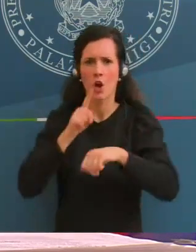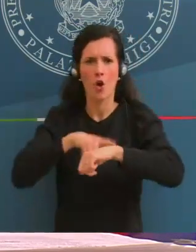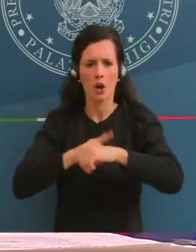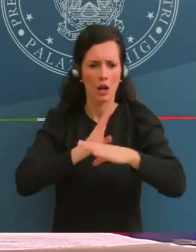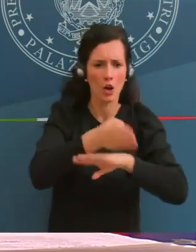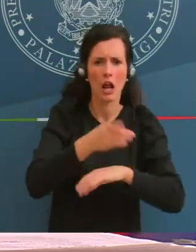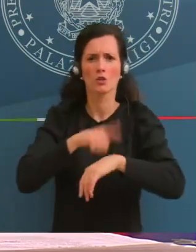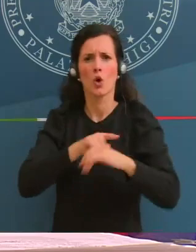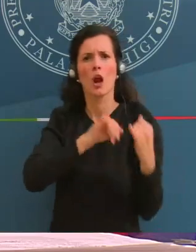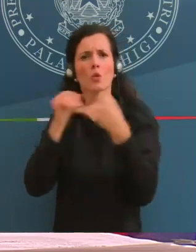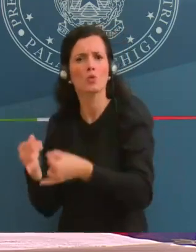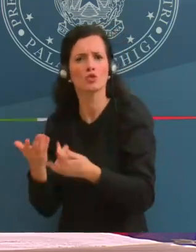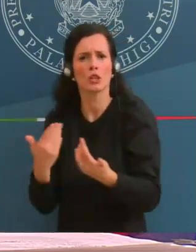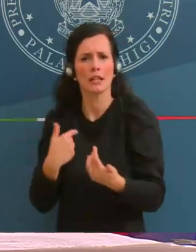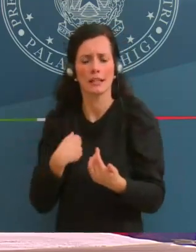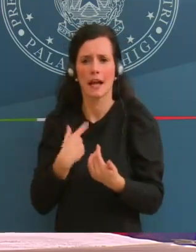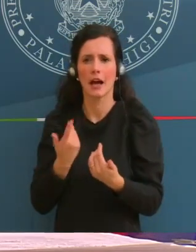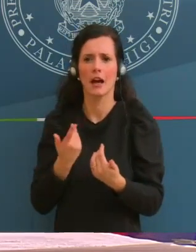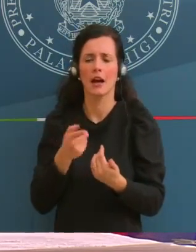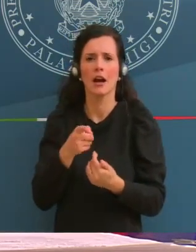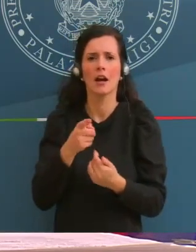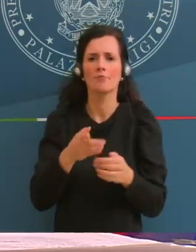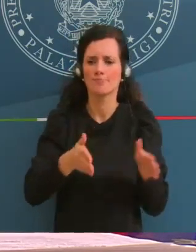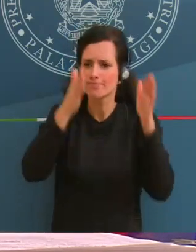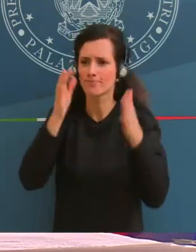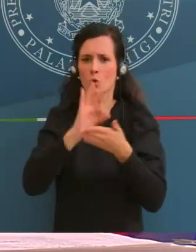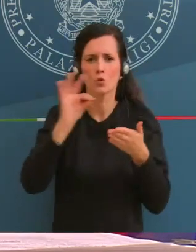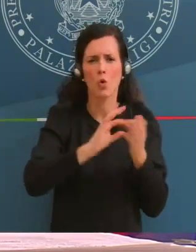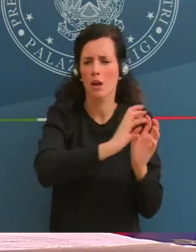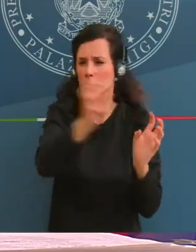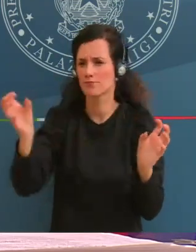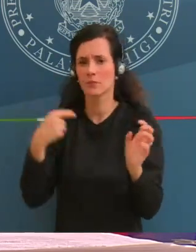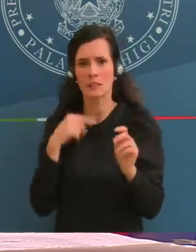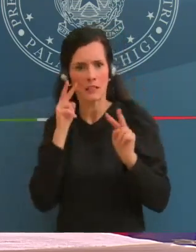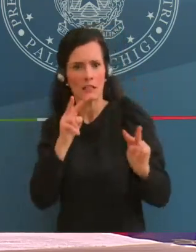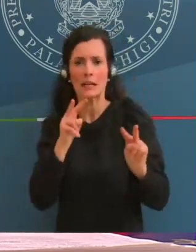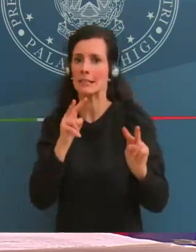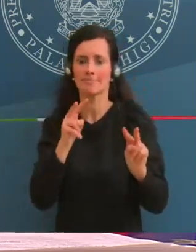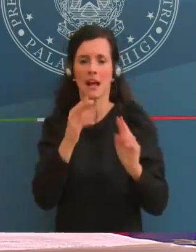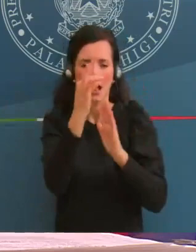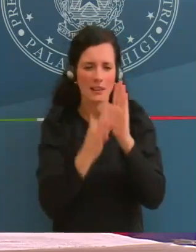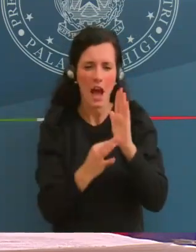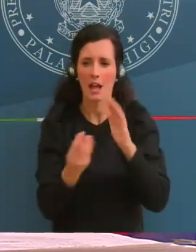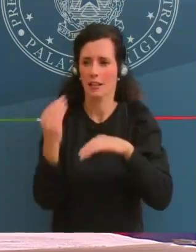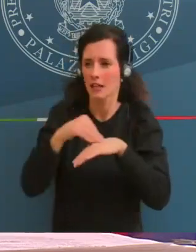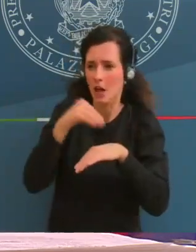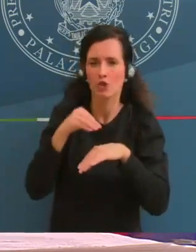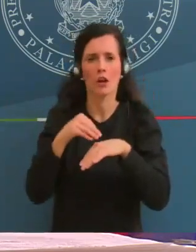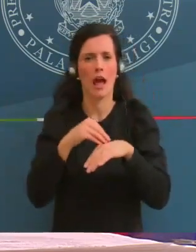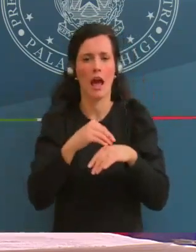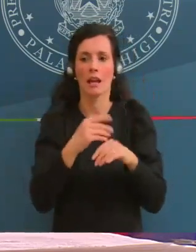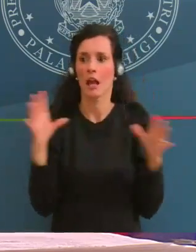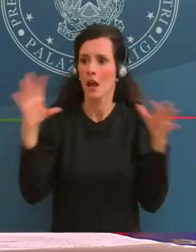con quelli del trasporto scolastico pubblico locale ovviamente noi siamo disponibili ai ministri competenti insieme